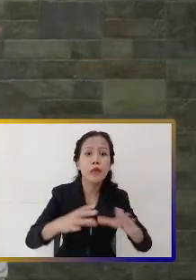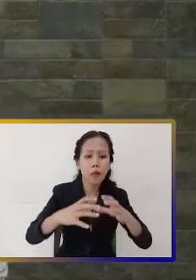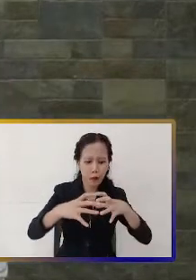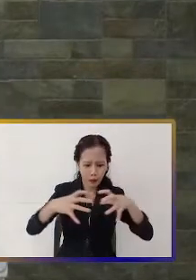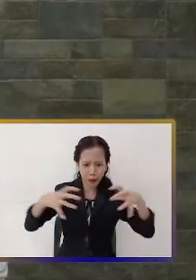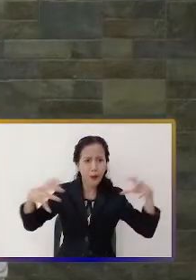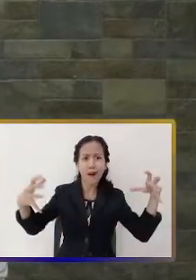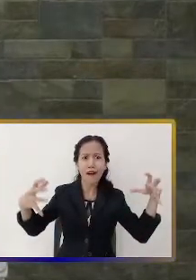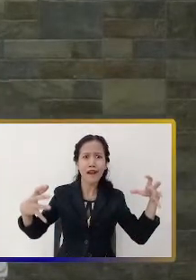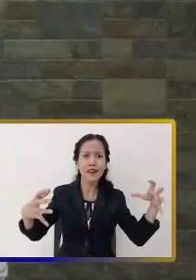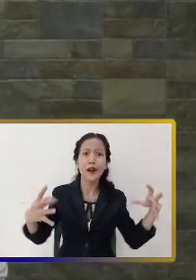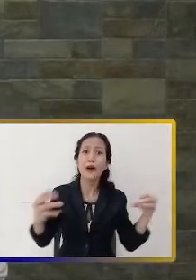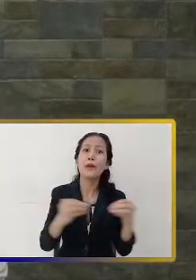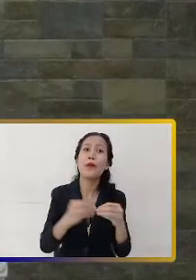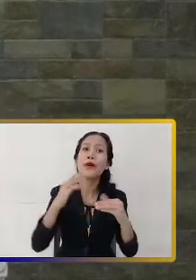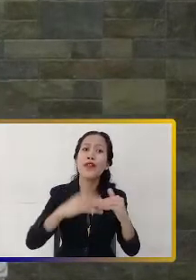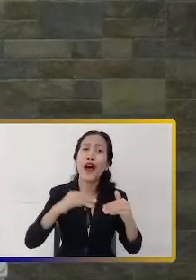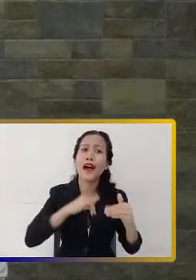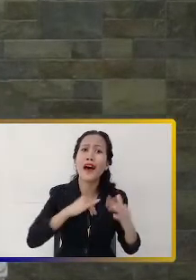More than I expect.